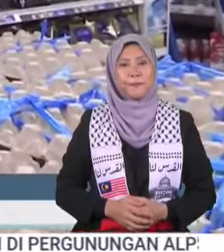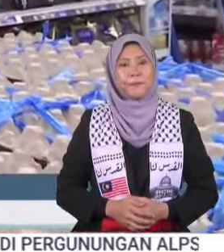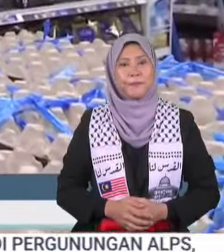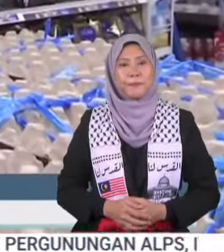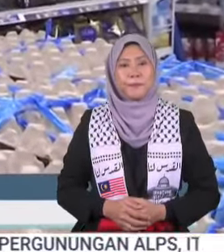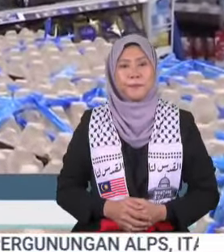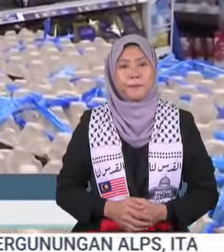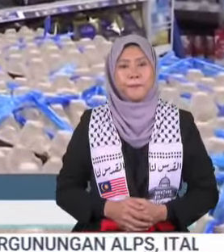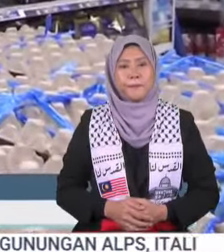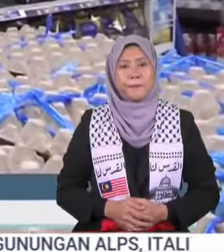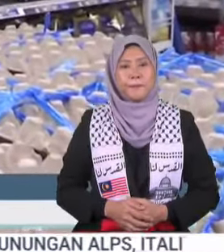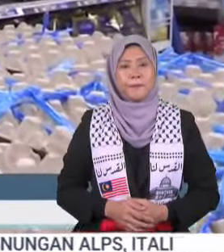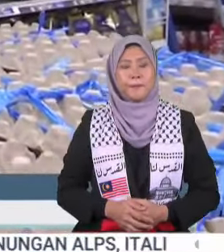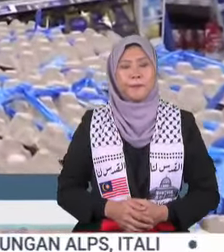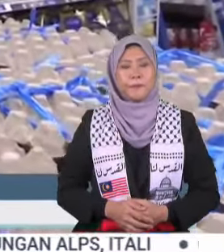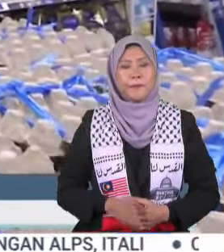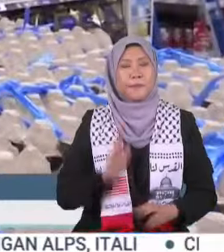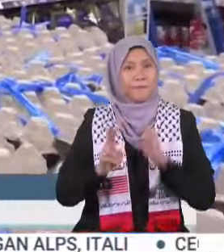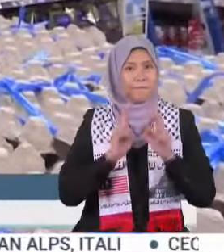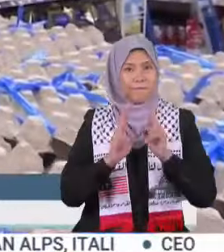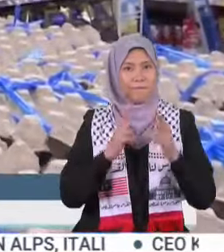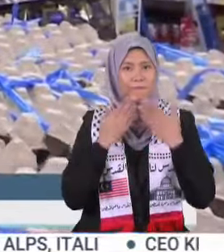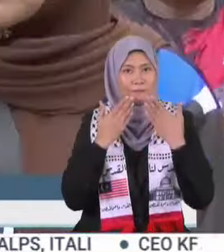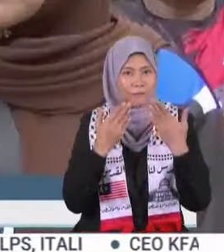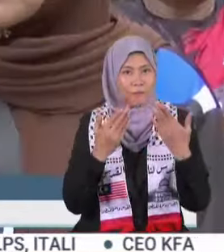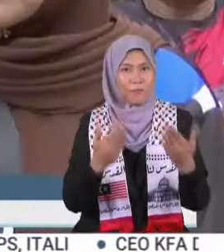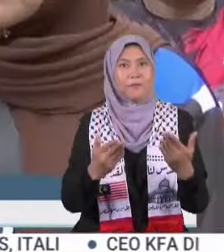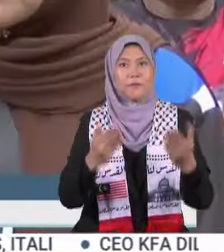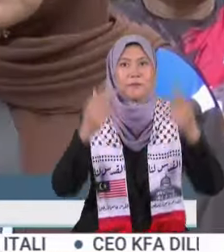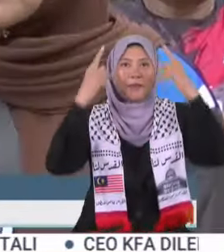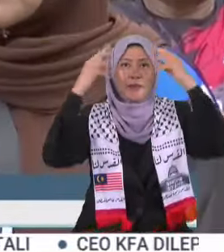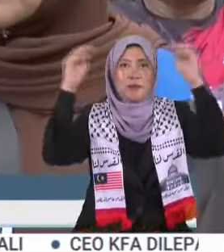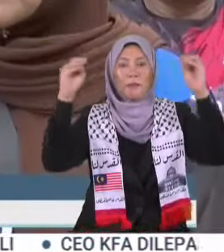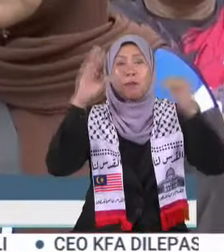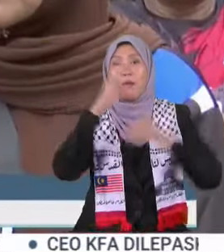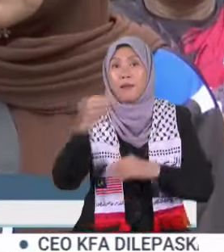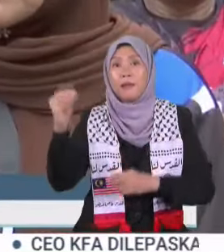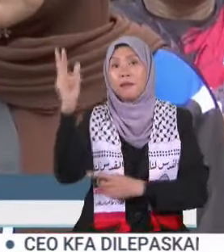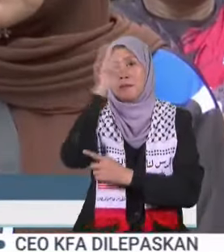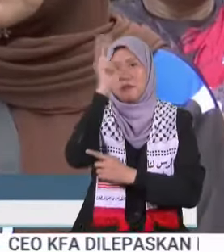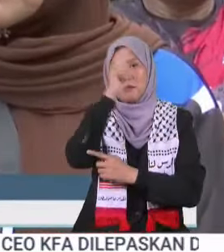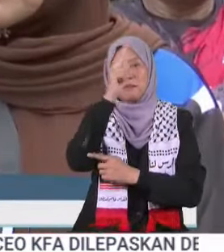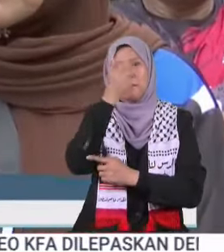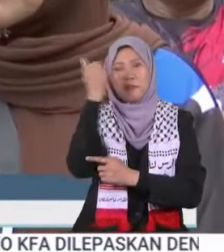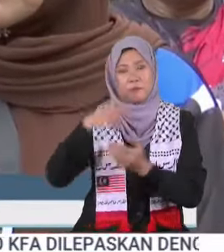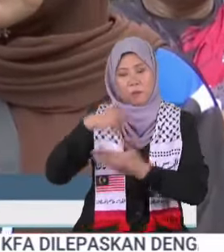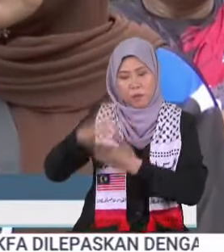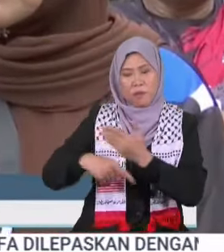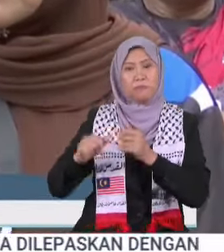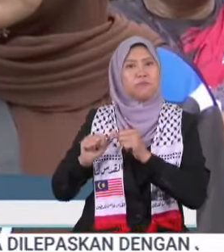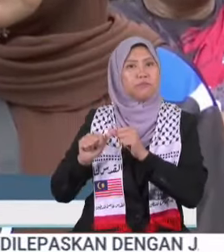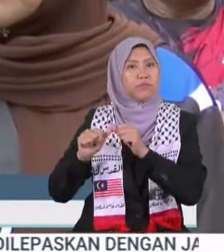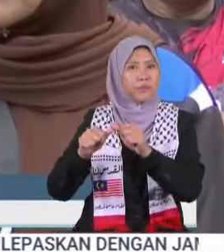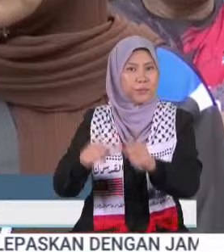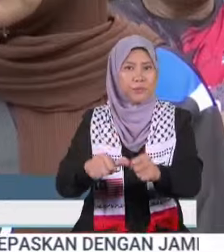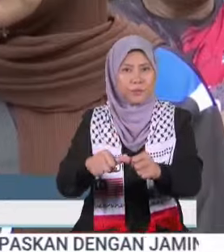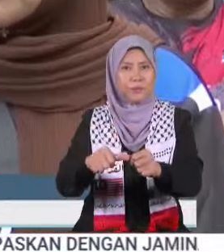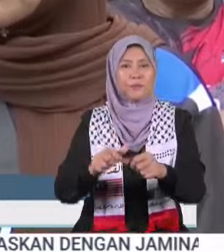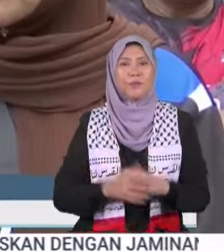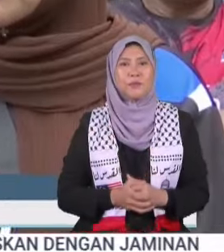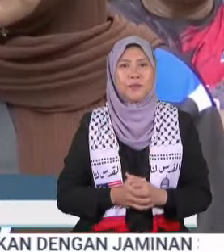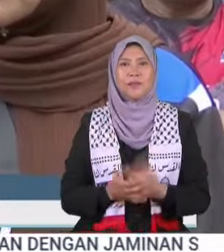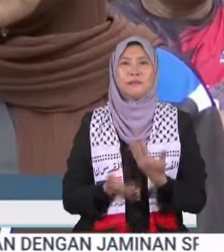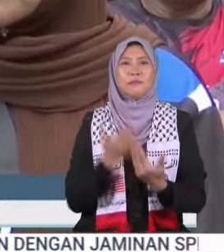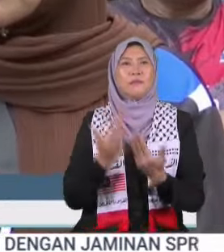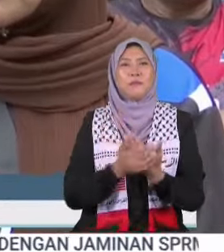kir Kami mengucapkan banyak terima kasihlah kepada Menteri k kerajaan kera meneruskan program sebegini memudahkan untuk kami